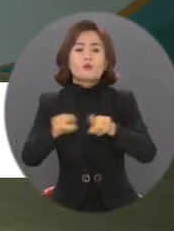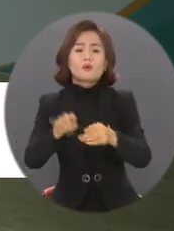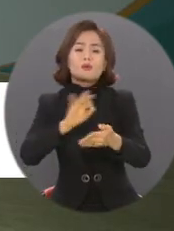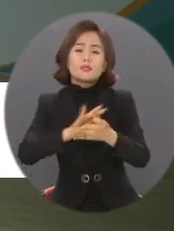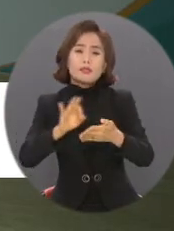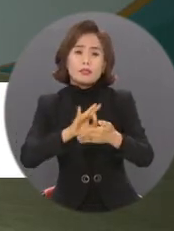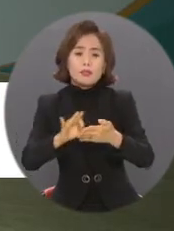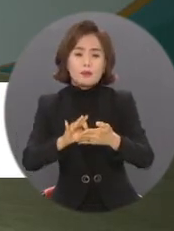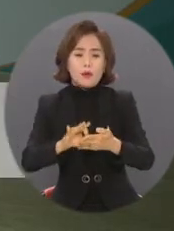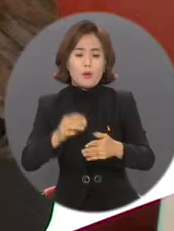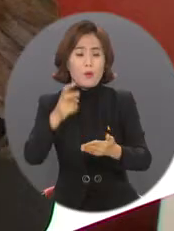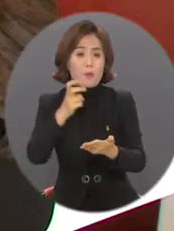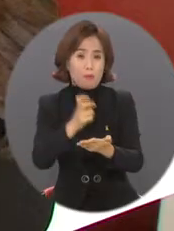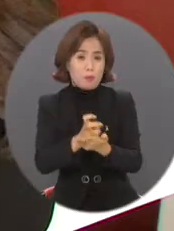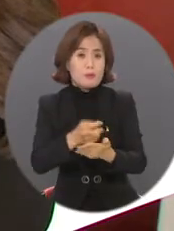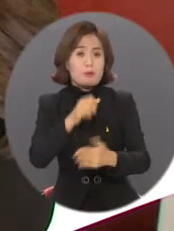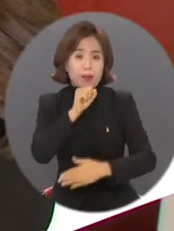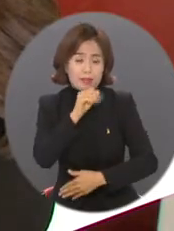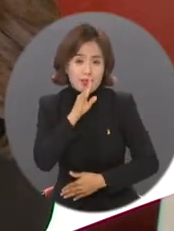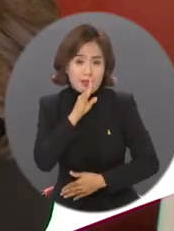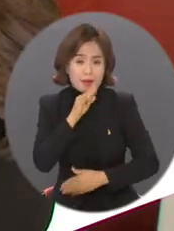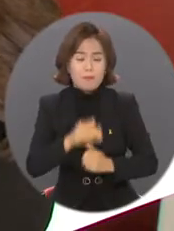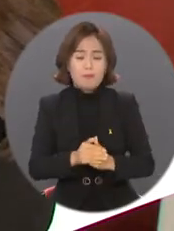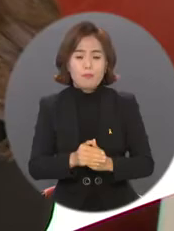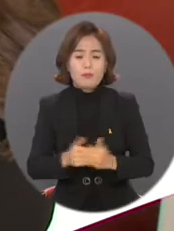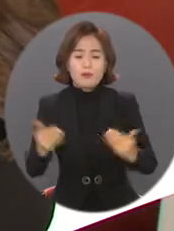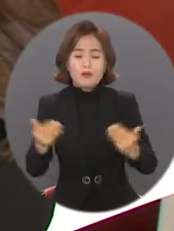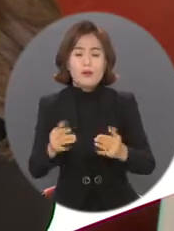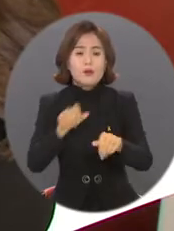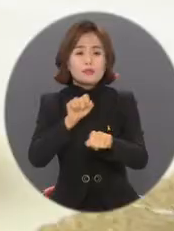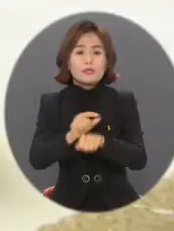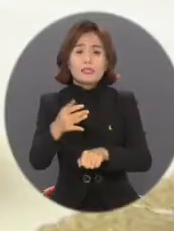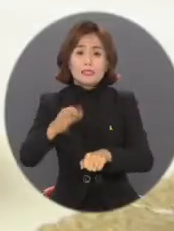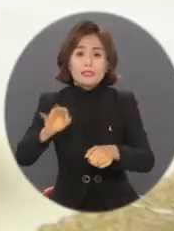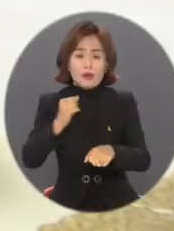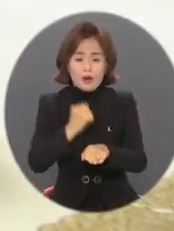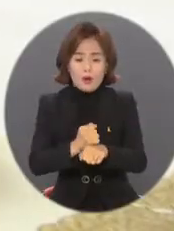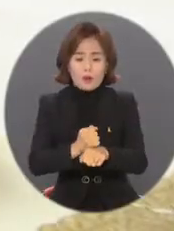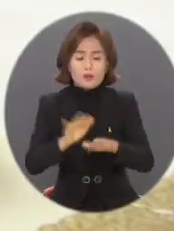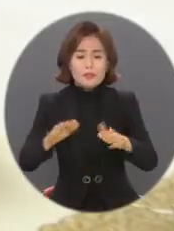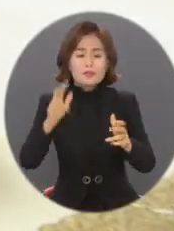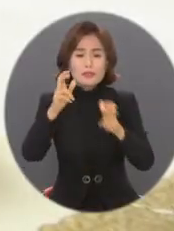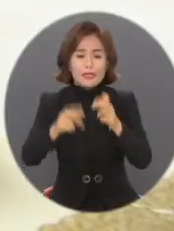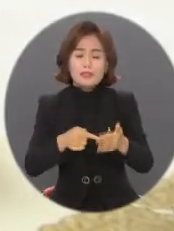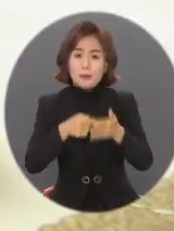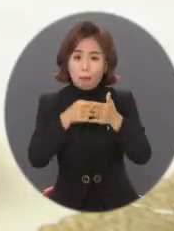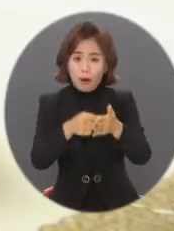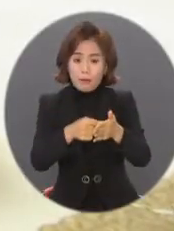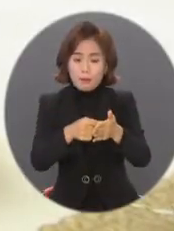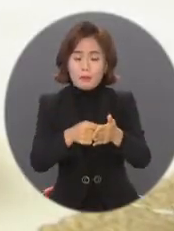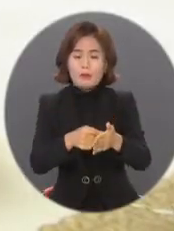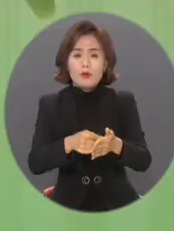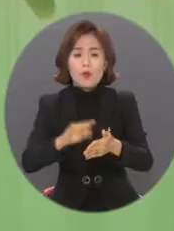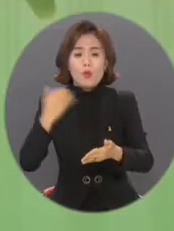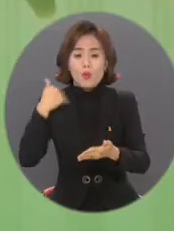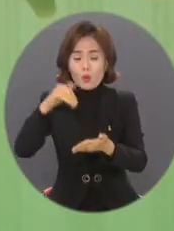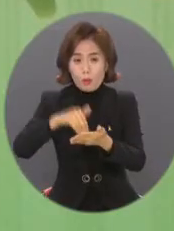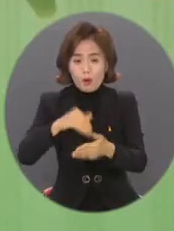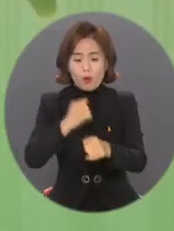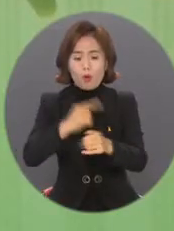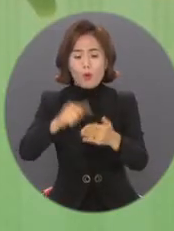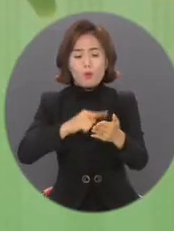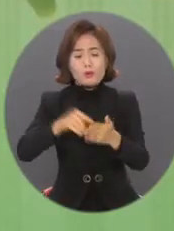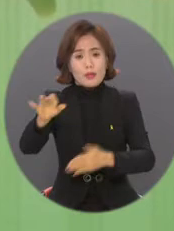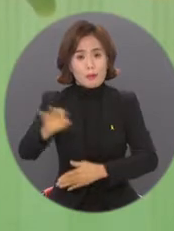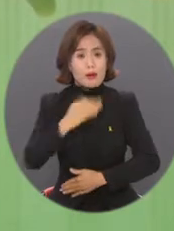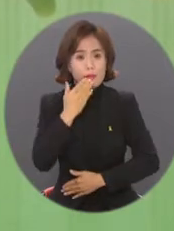사용했다고 법이다 봐 그리고 작성이 인정되면서 피해 청년들은 산재 보험에 가입한 것으로 소급 적용 되면서 보상도